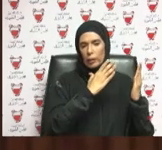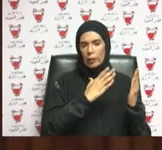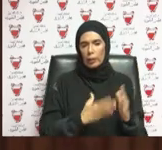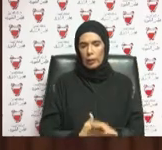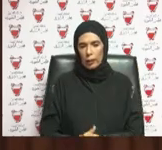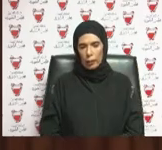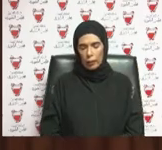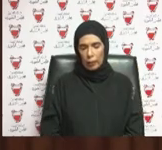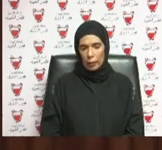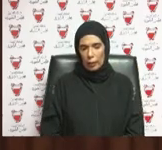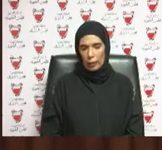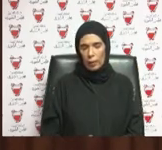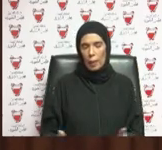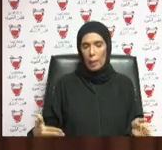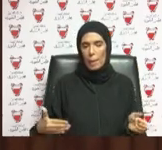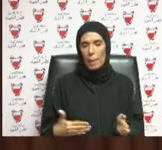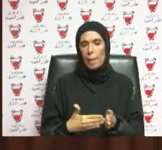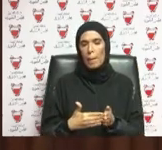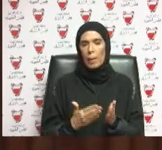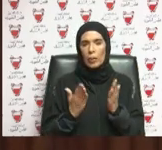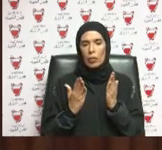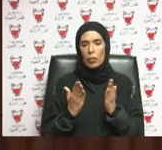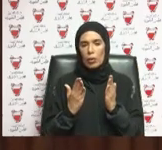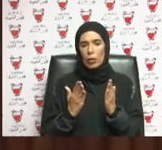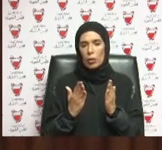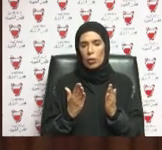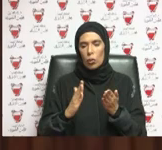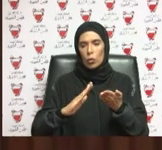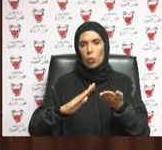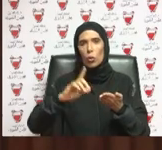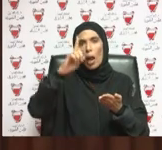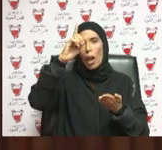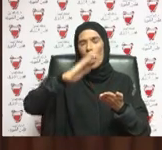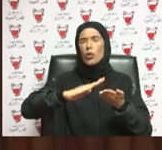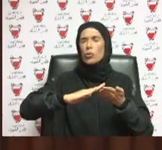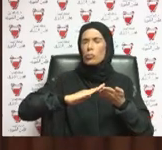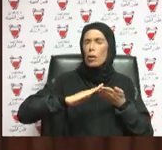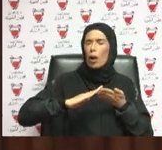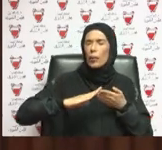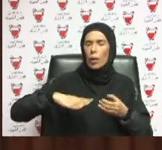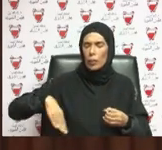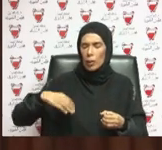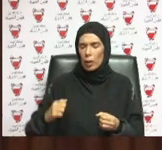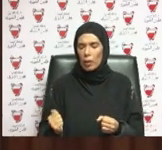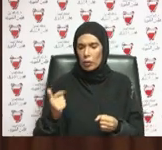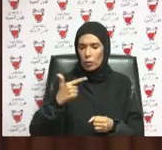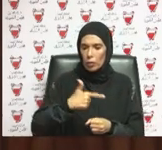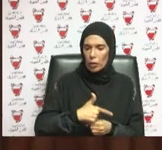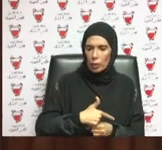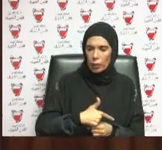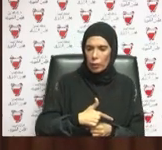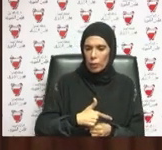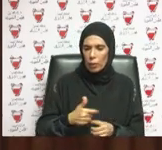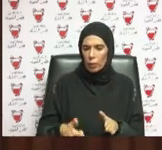جناته. وختاماً ندعو الله أن يعين صاحب السمو الملكي الأمير سلمان بن حمد آل خليفة ولي